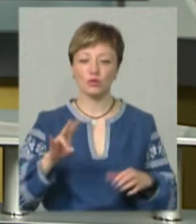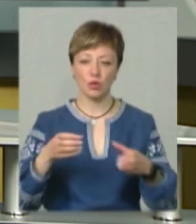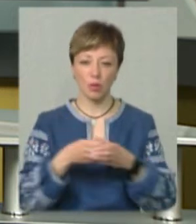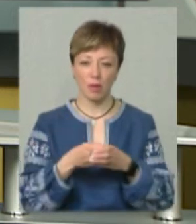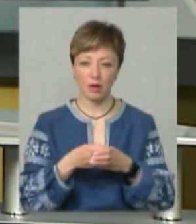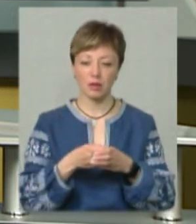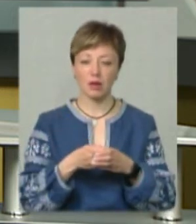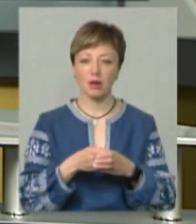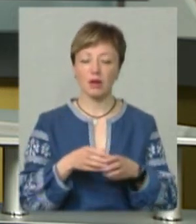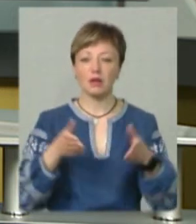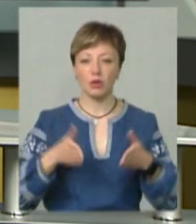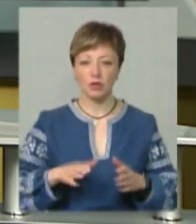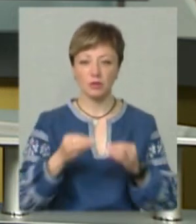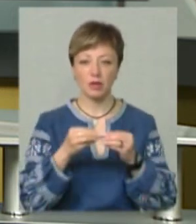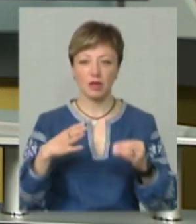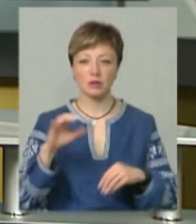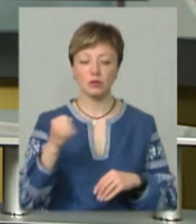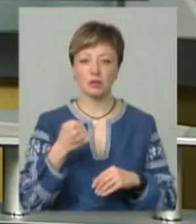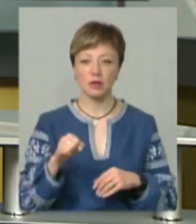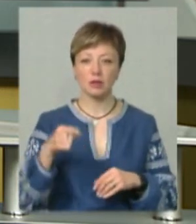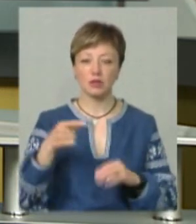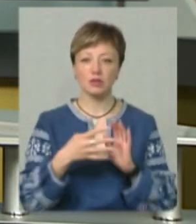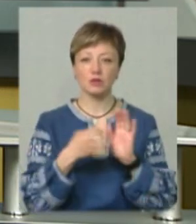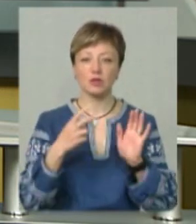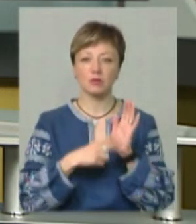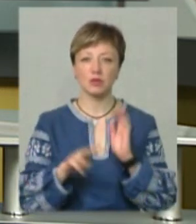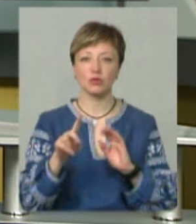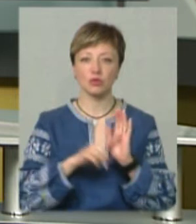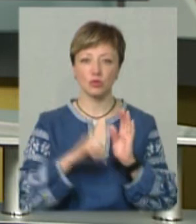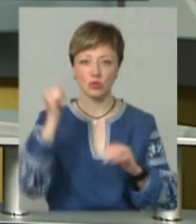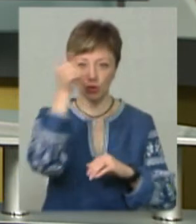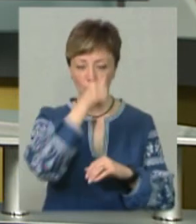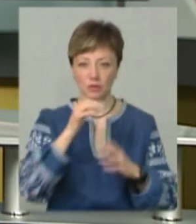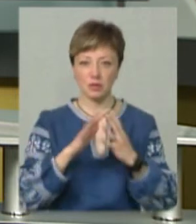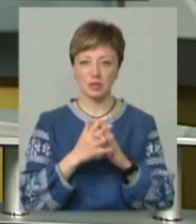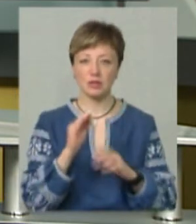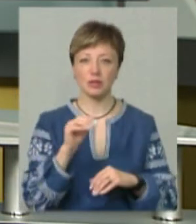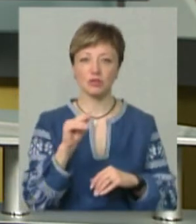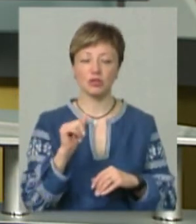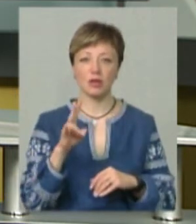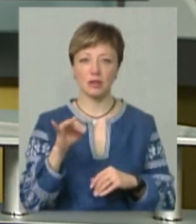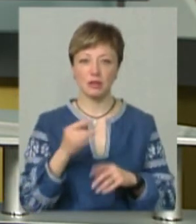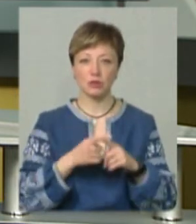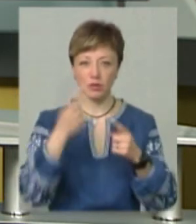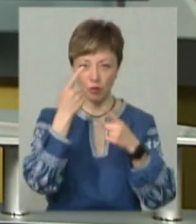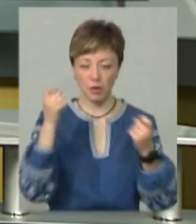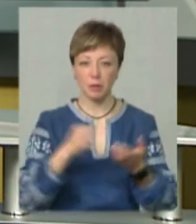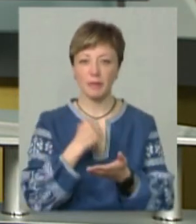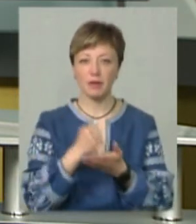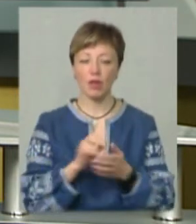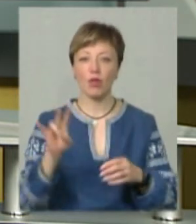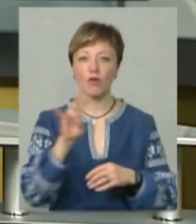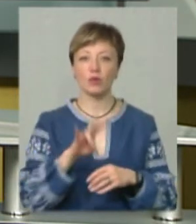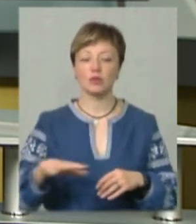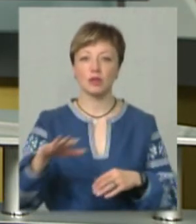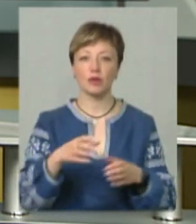громади. Олег Штифлюк народився 15 серпня 1976 року у селі Ставчани. Цю інформацію підтвердили у